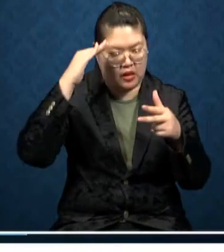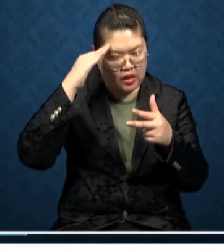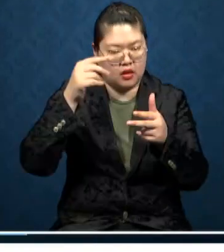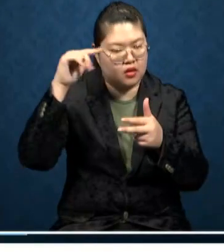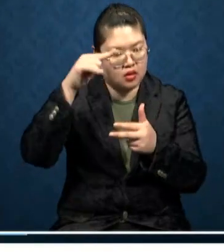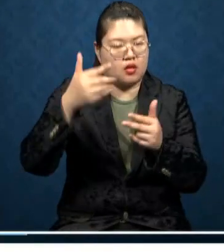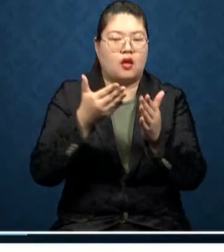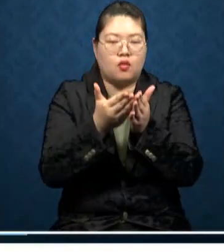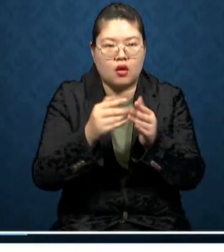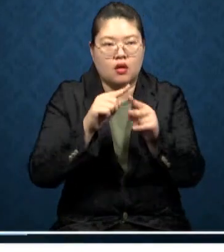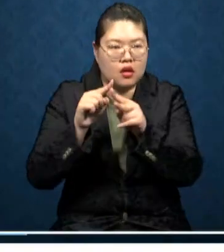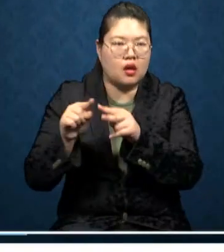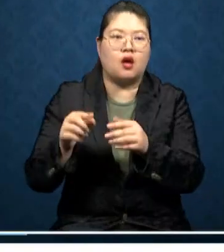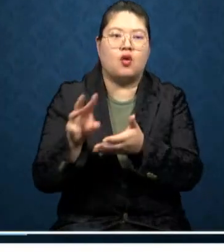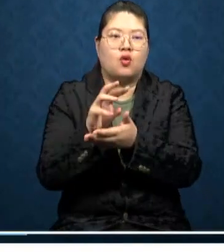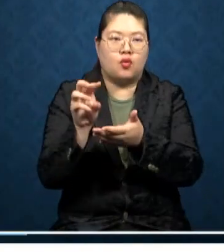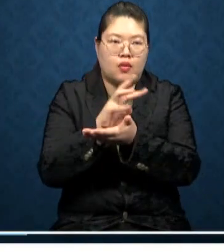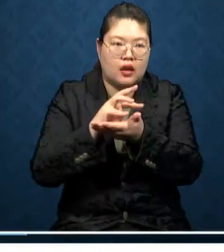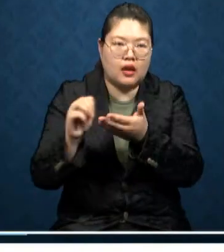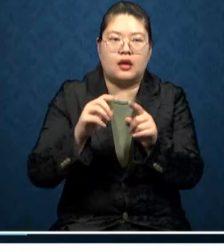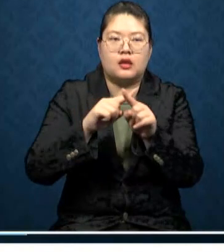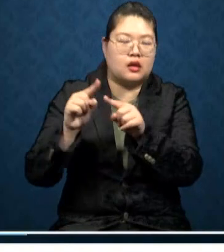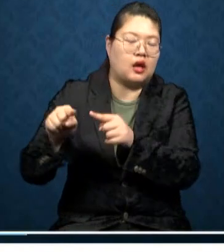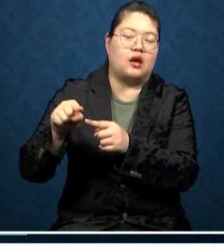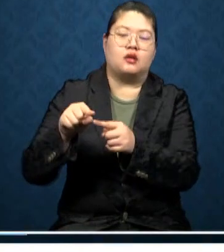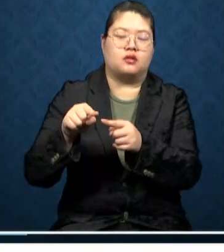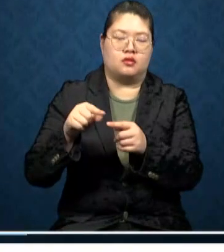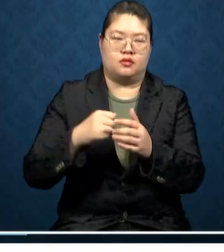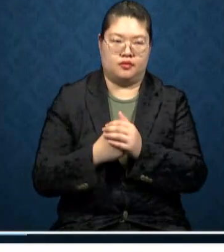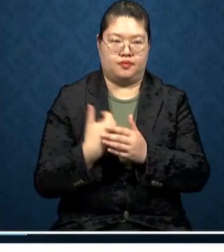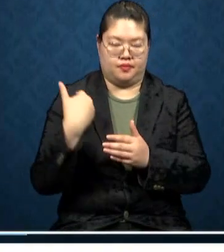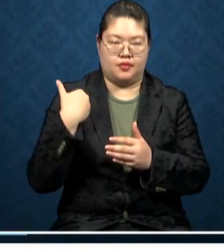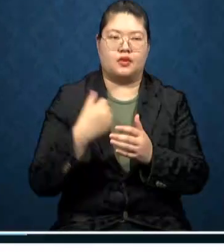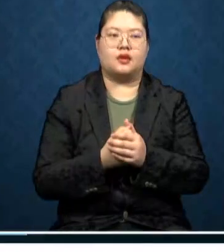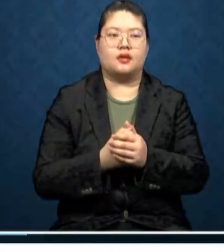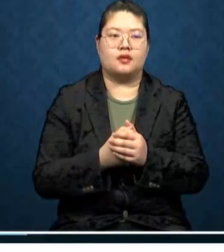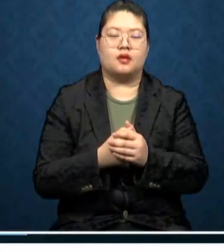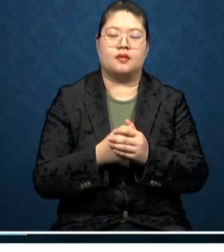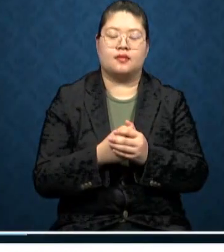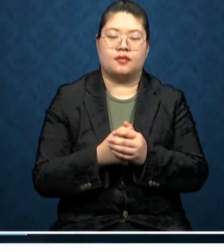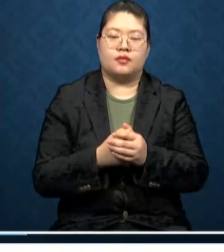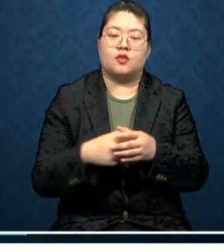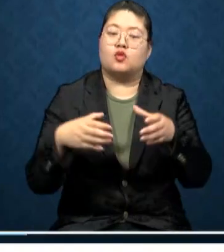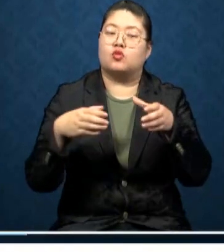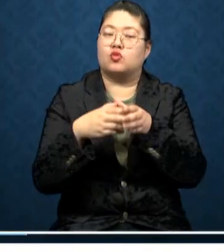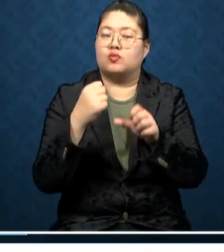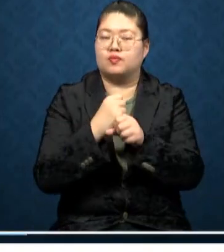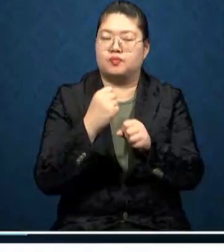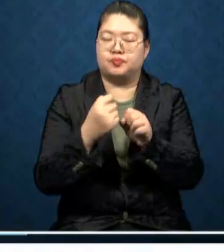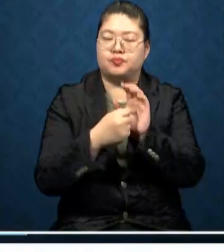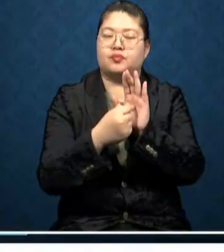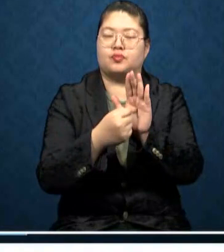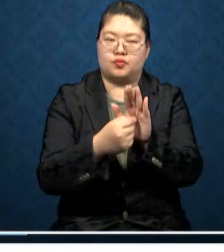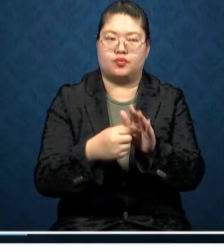ทั้งวิทยาลัยการปกครองของภาคมหาดไทยภาคประชาสังคมจะเริ่มที่องค์กรต้นแบบที่มีอยู่